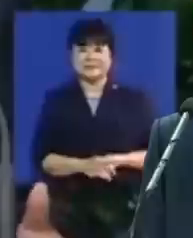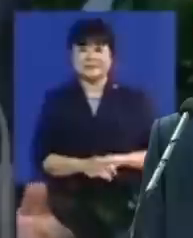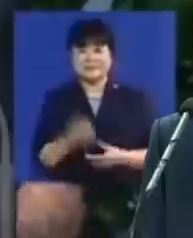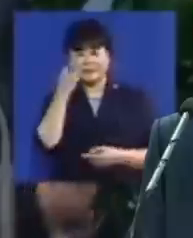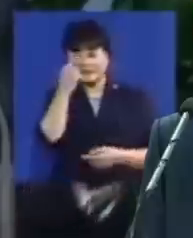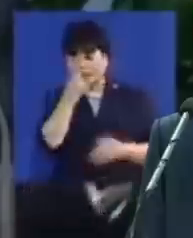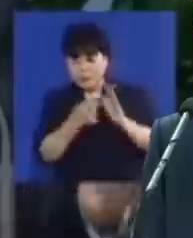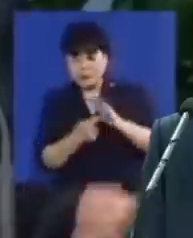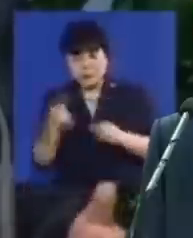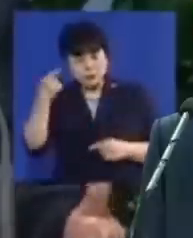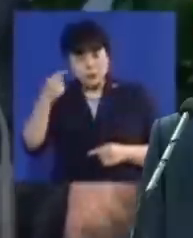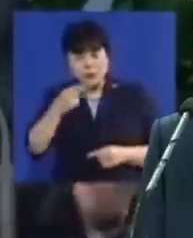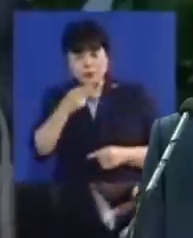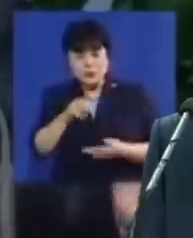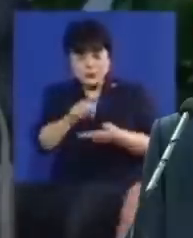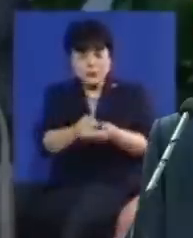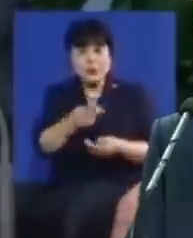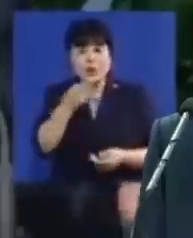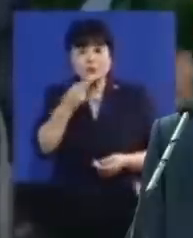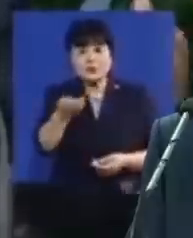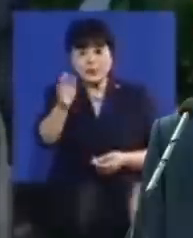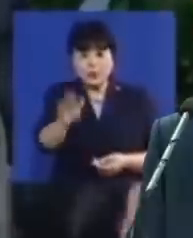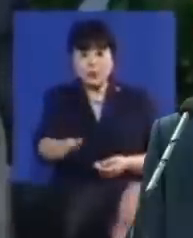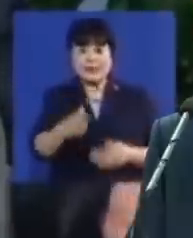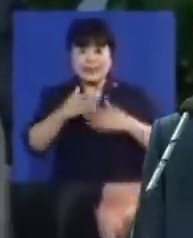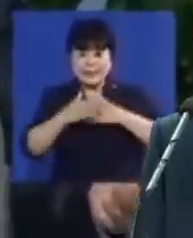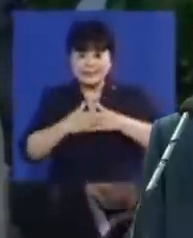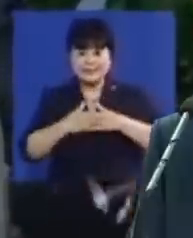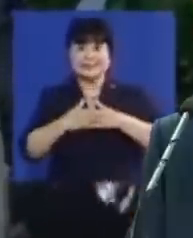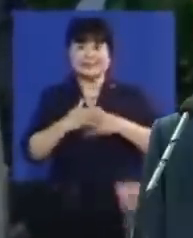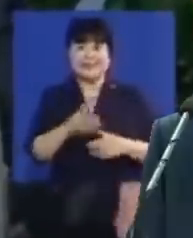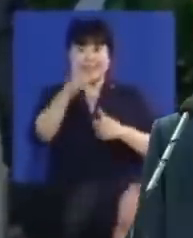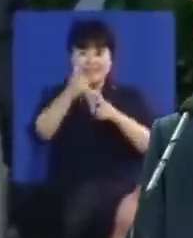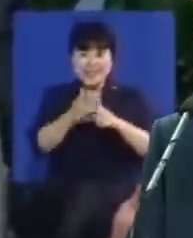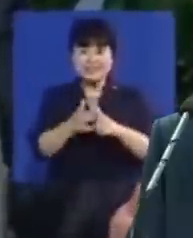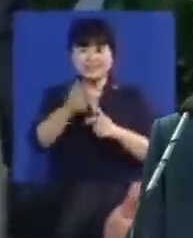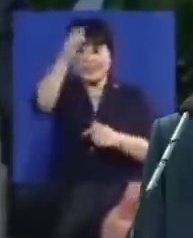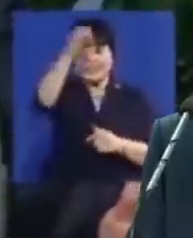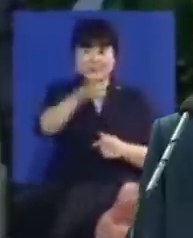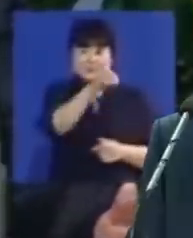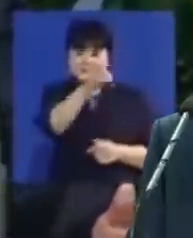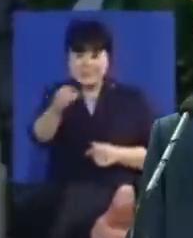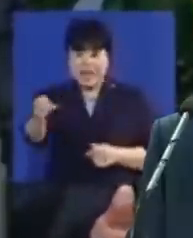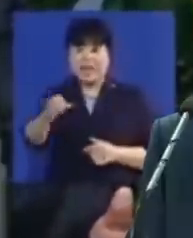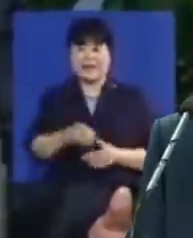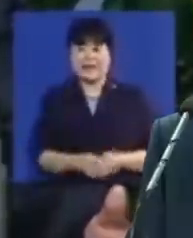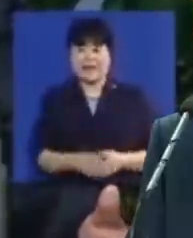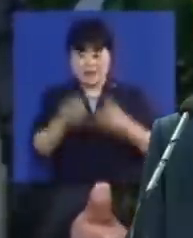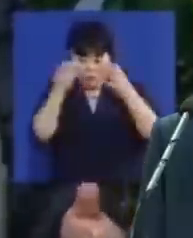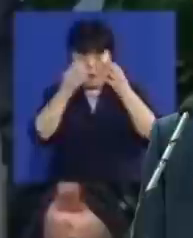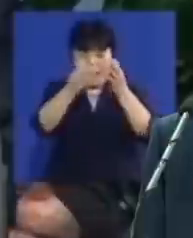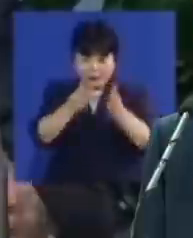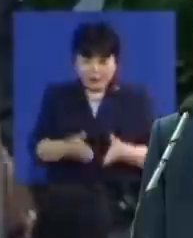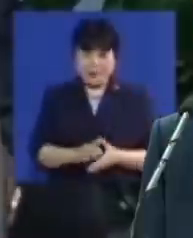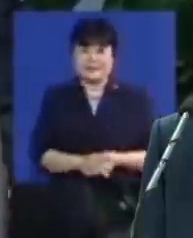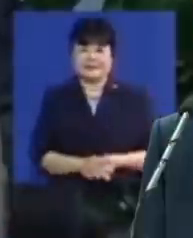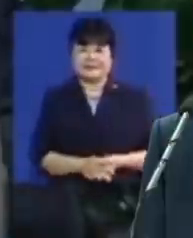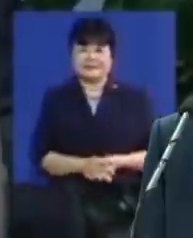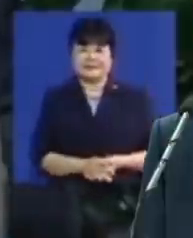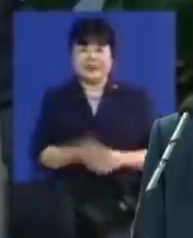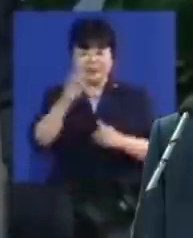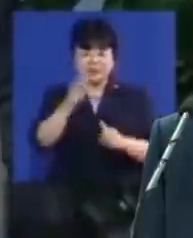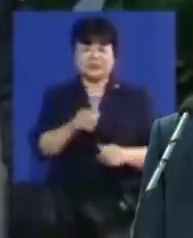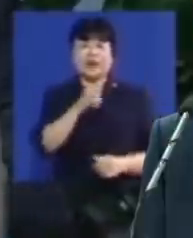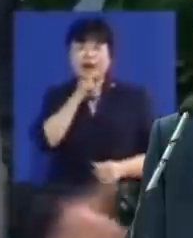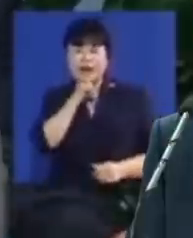안 보이고 귀에는 아무 소리 안 들리고 손에는 잡히는 없어도 나는 예수님의 십자가 고난을 통해서